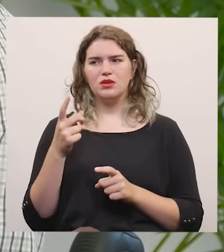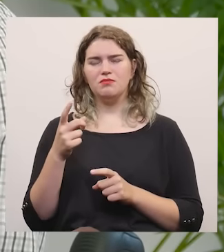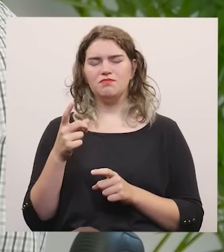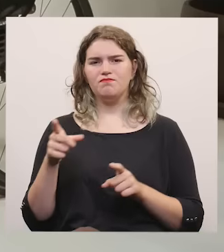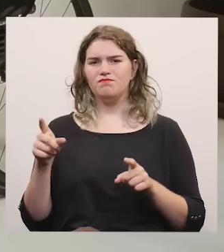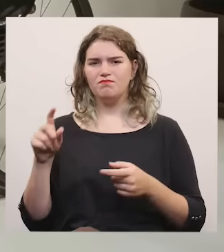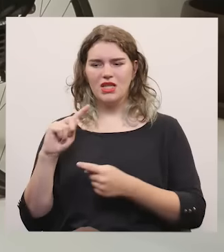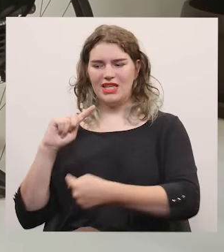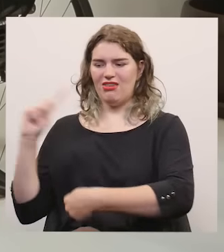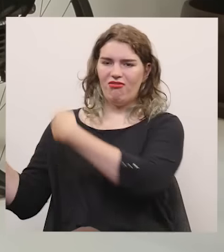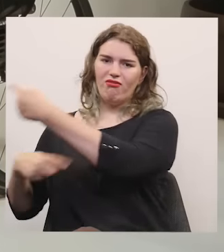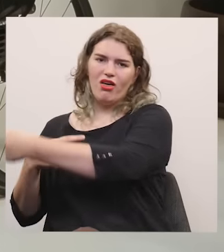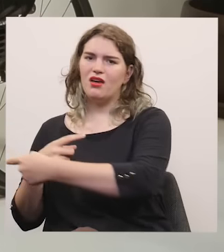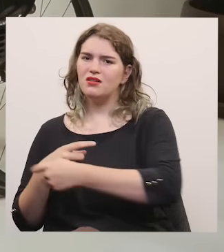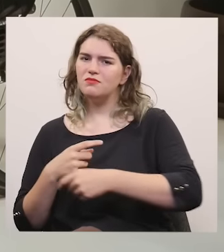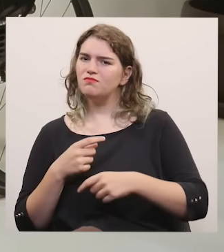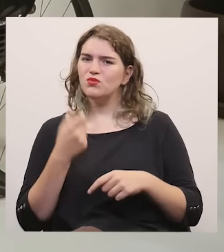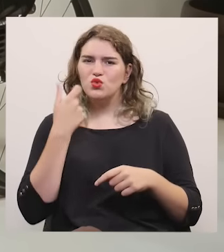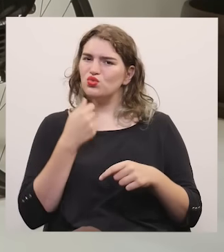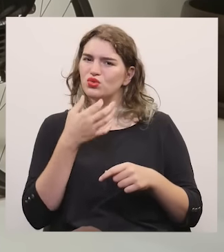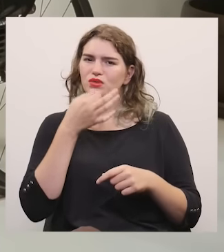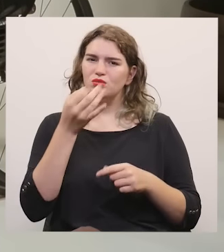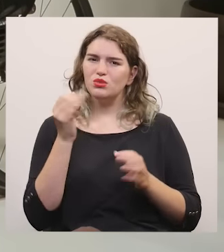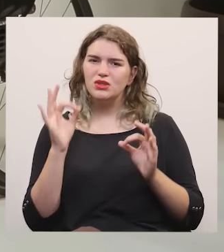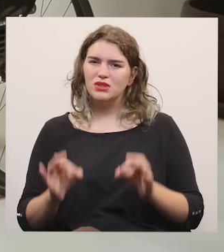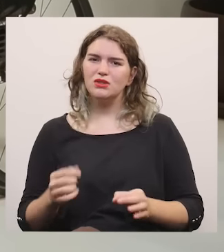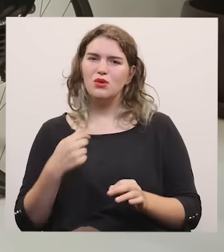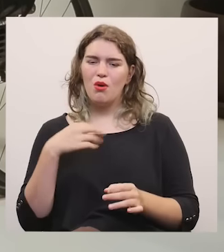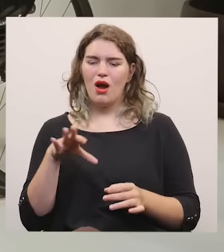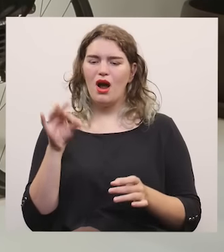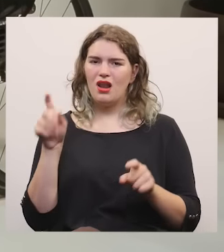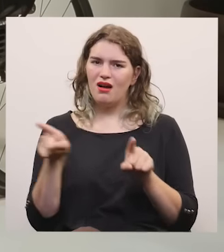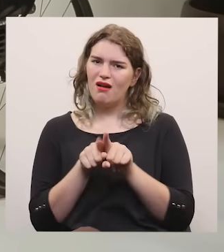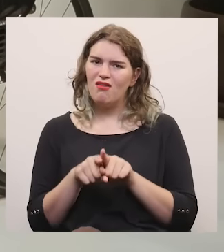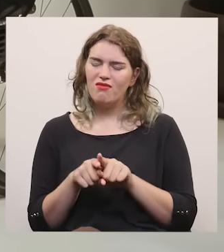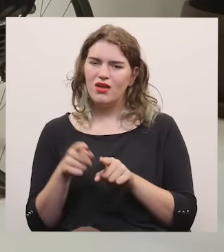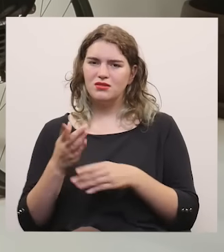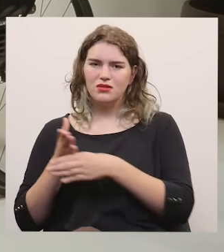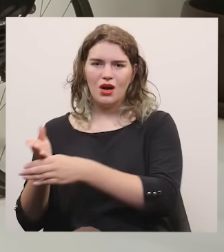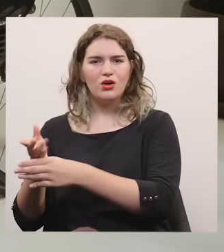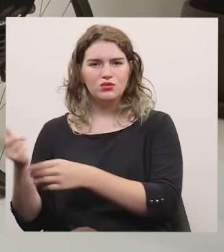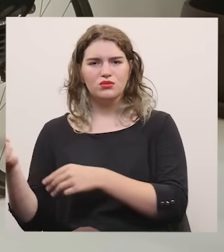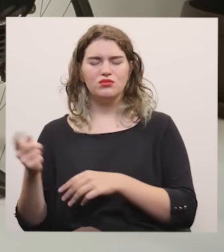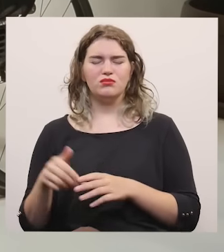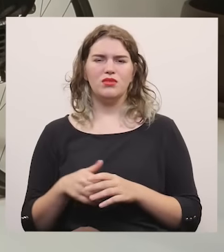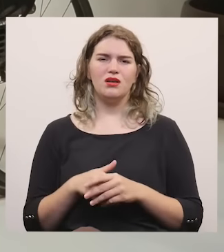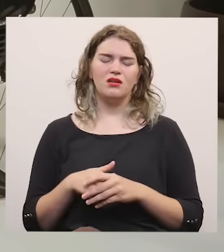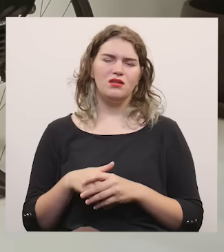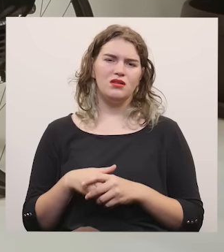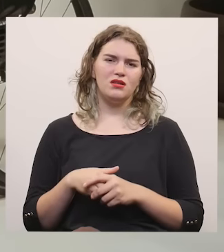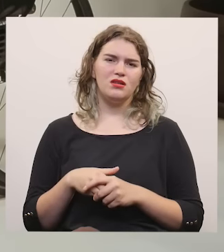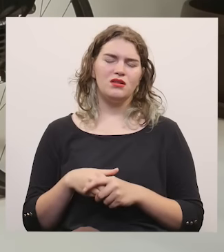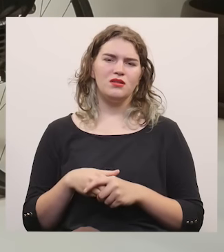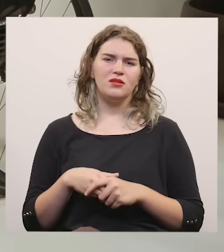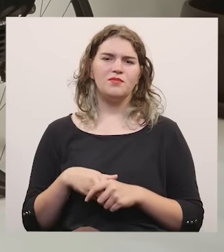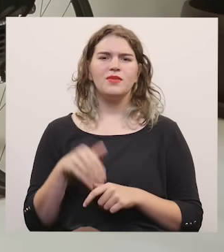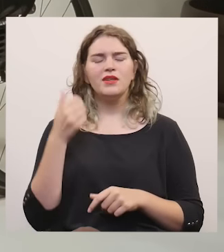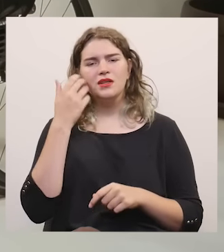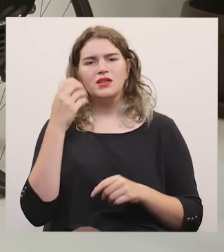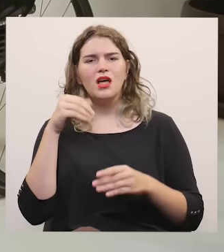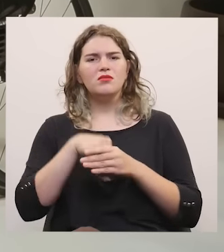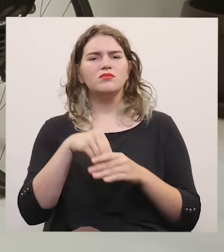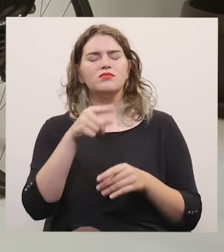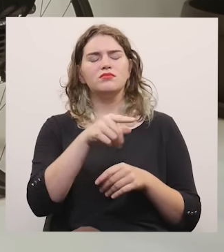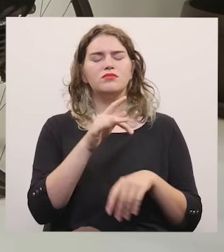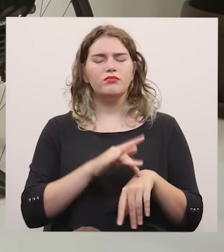dacă erau situații... Nu, da, pot să zic corect. Cu certitudine. Spune, Claudia, da. Întoarcerea la Domnul. Da. Și fiind în cabinet,